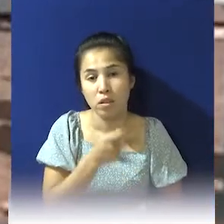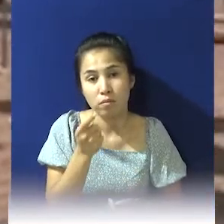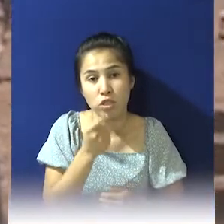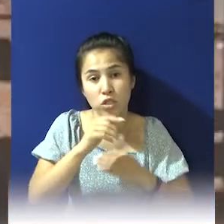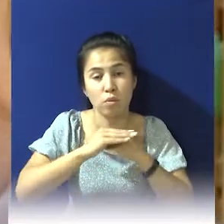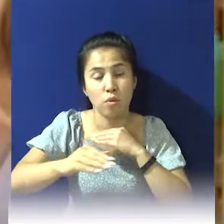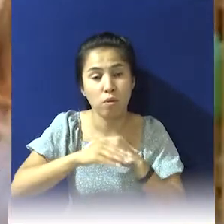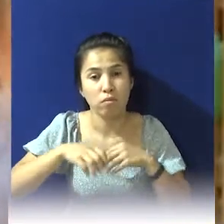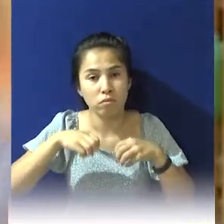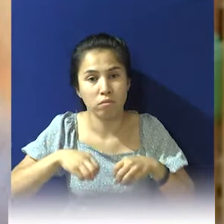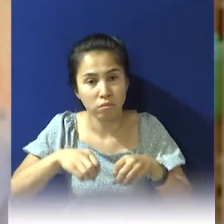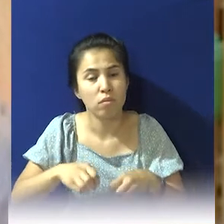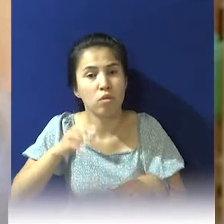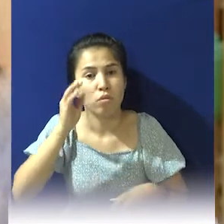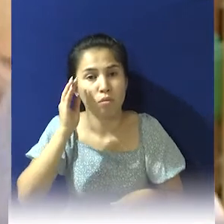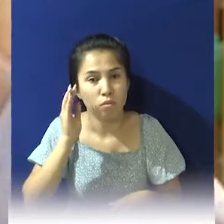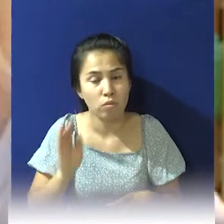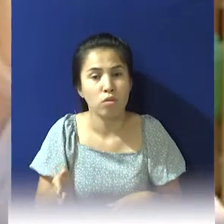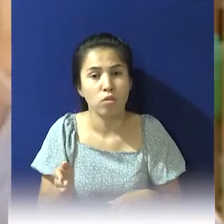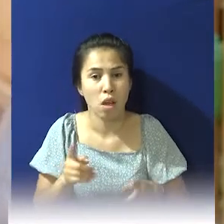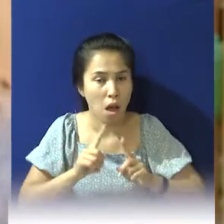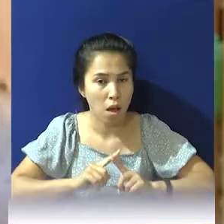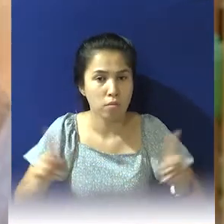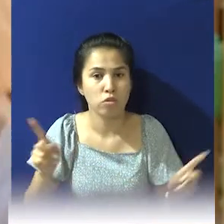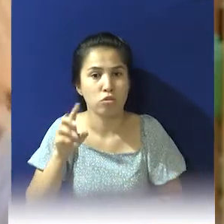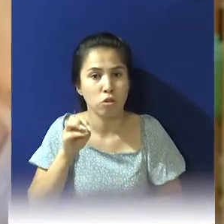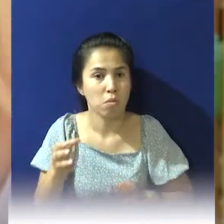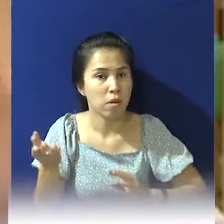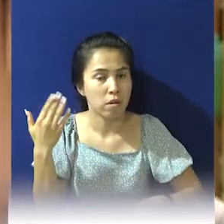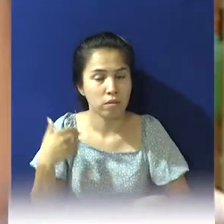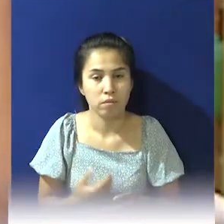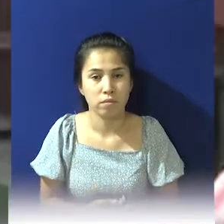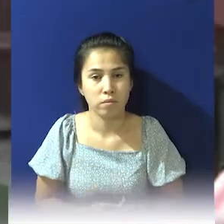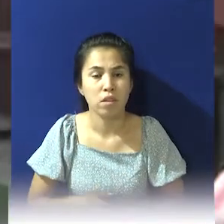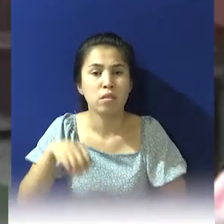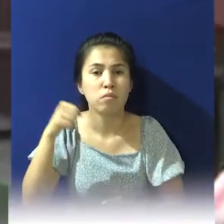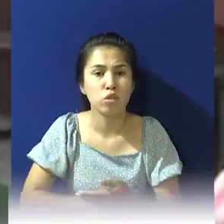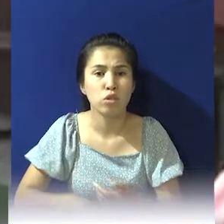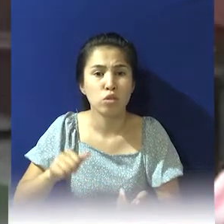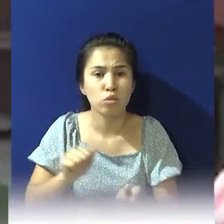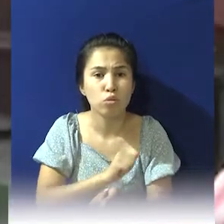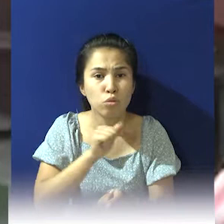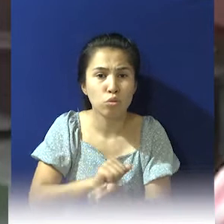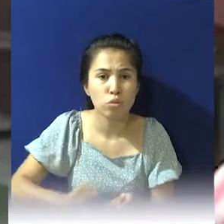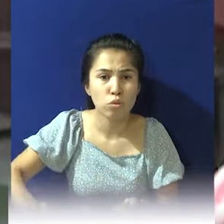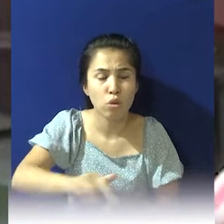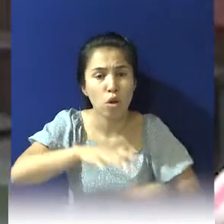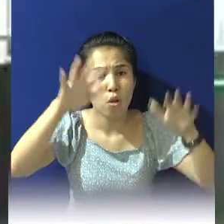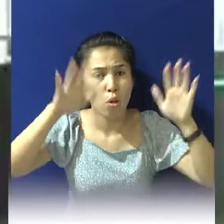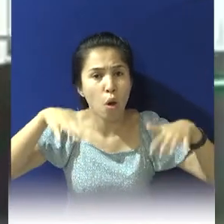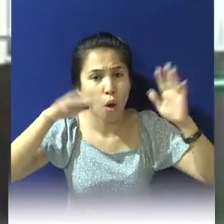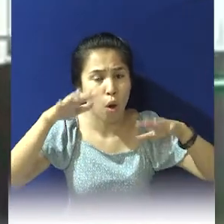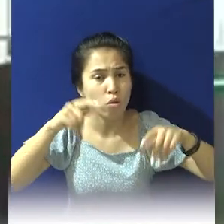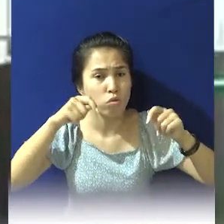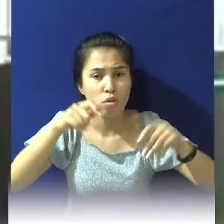все обрабатываем. Тоже в помещении у нас каждый три раза в день кварцевание получается. Желающих отдохнуть не уменьшается даже в